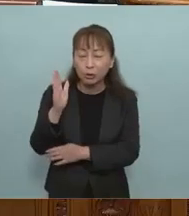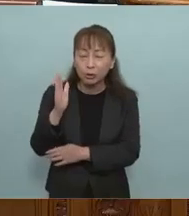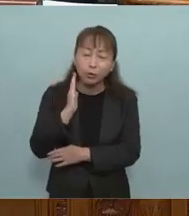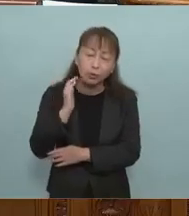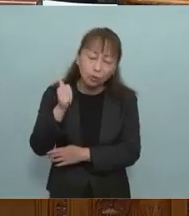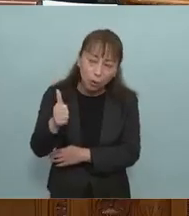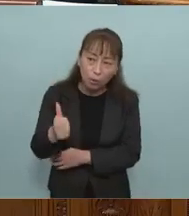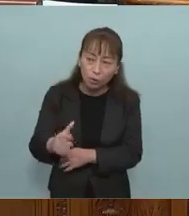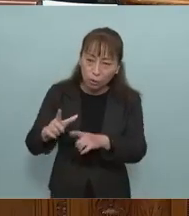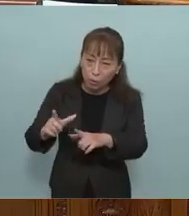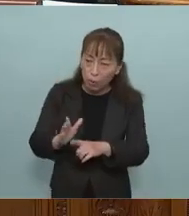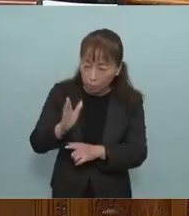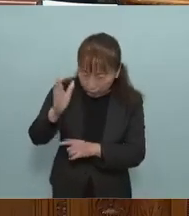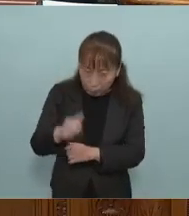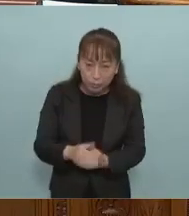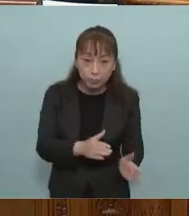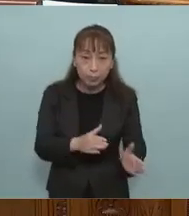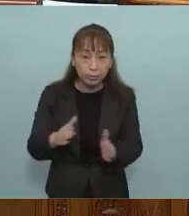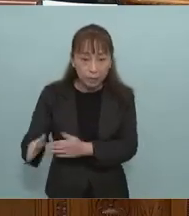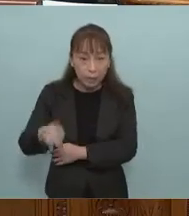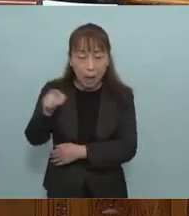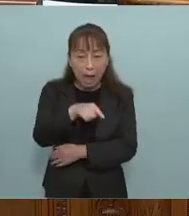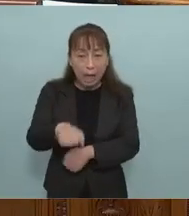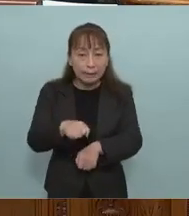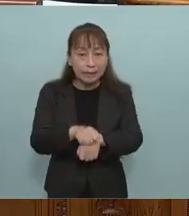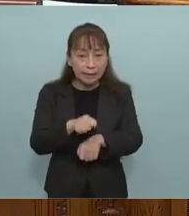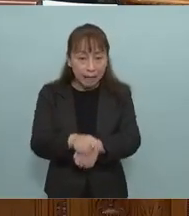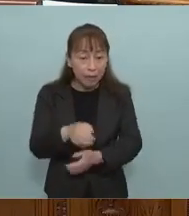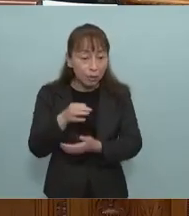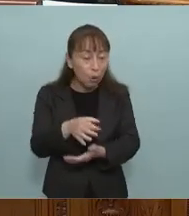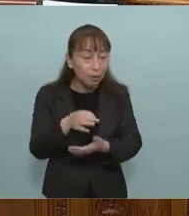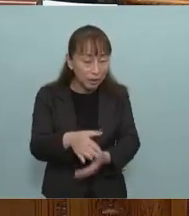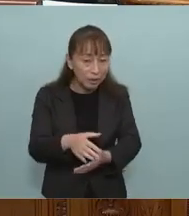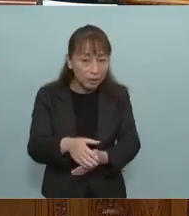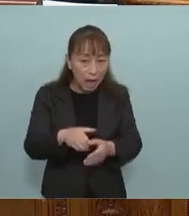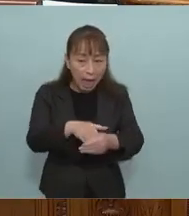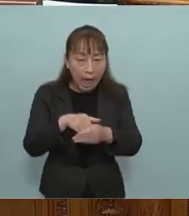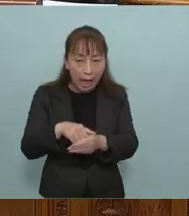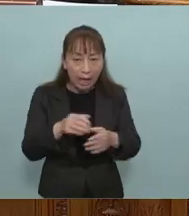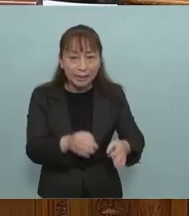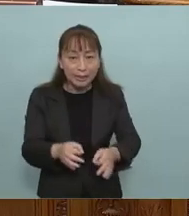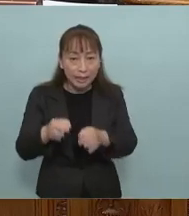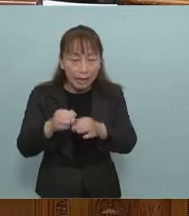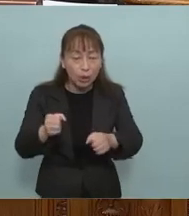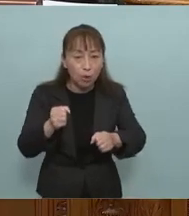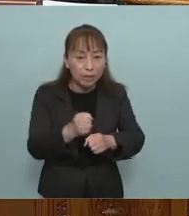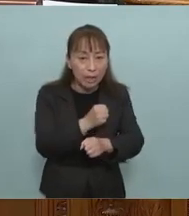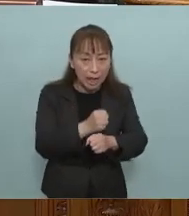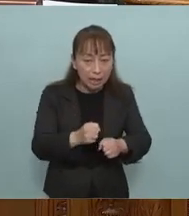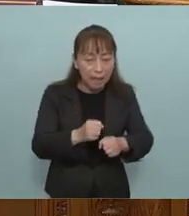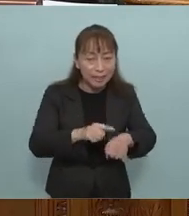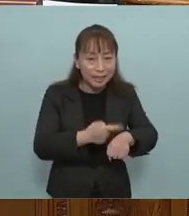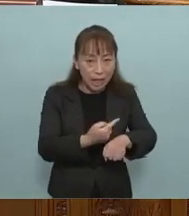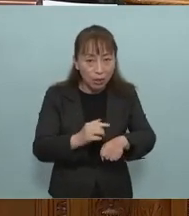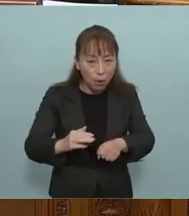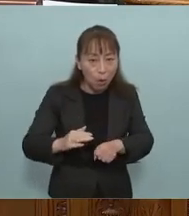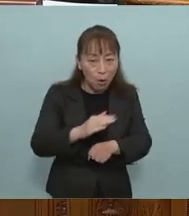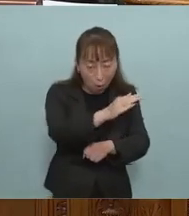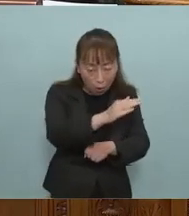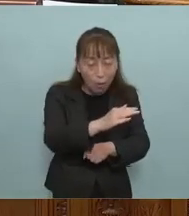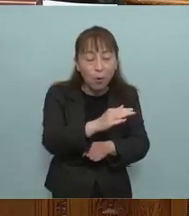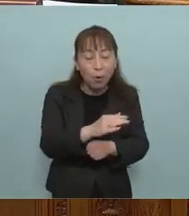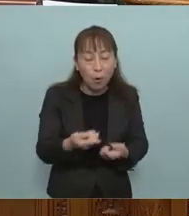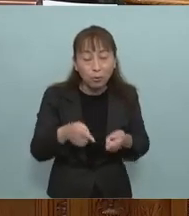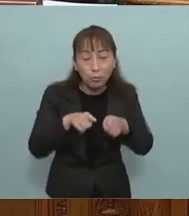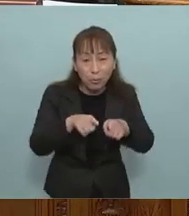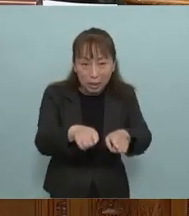人材投資についてお尋ねします。総理が賃上げと生産性の好循環を生み出すため、人への投